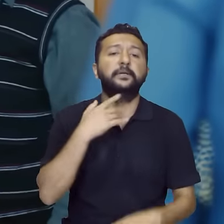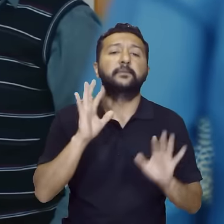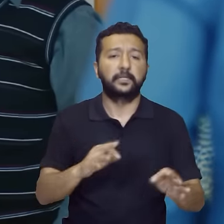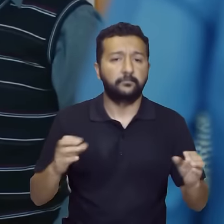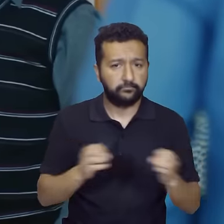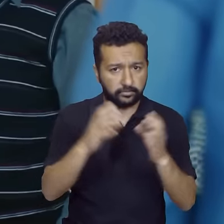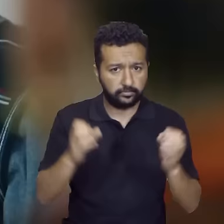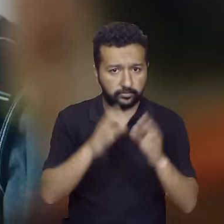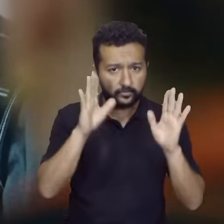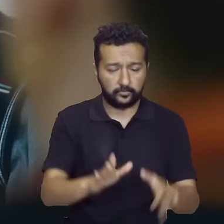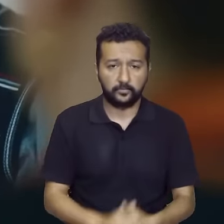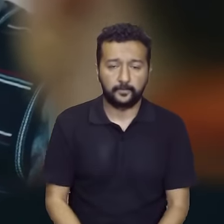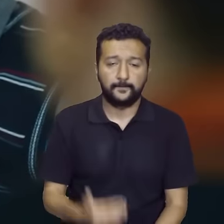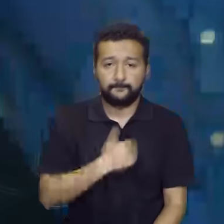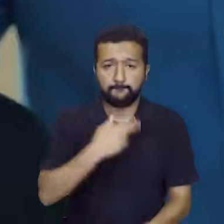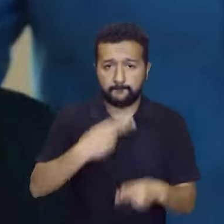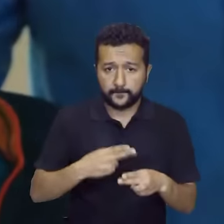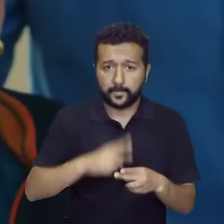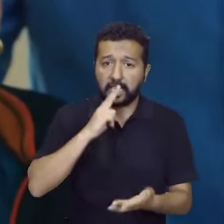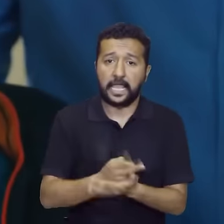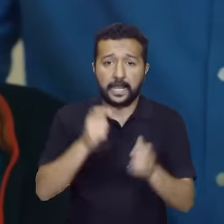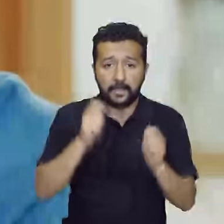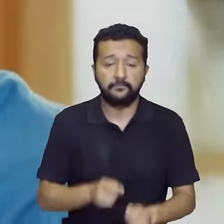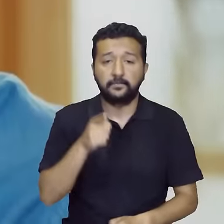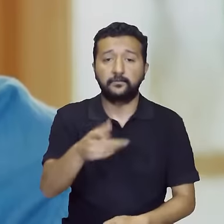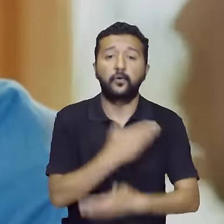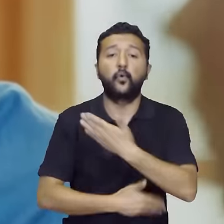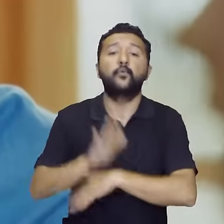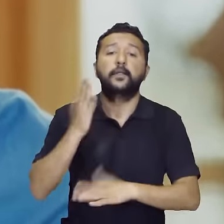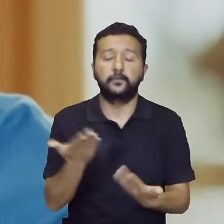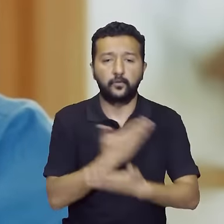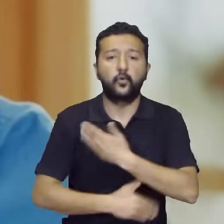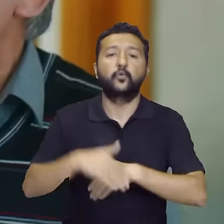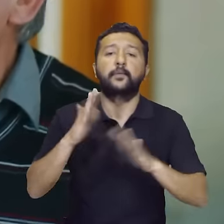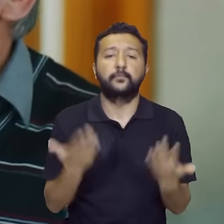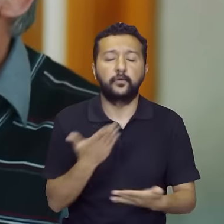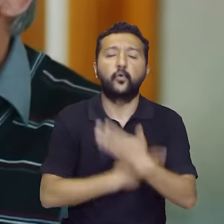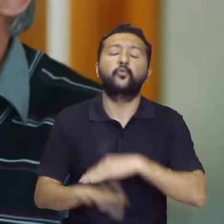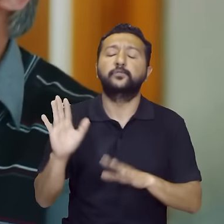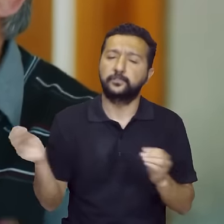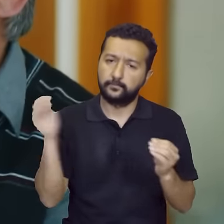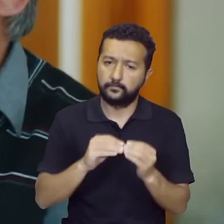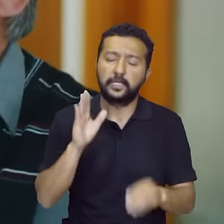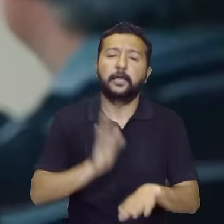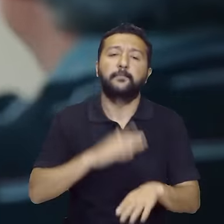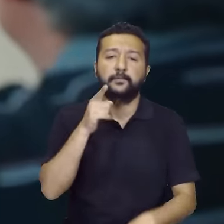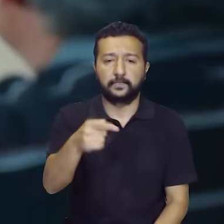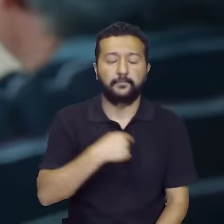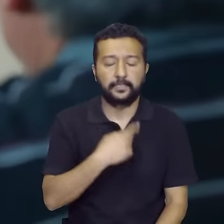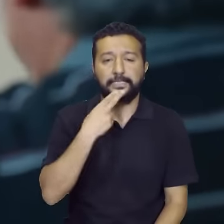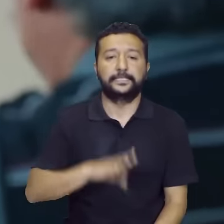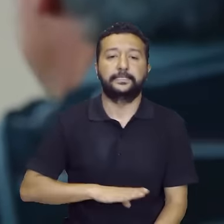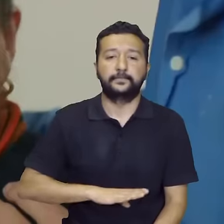bıkmadınız mı kavga etmekten? Bizim adımıza karar vermekten yorulmadınız mı ya? Yorulmadım. Yorulmayacağım. Yorulmam. Sen